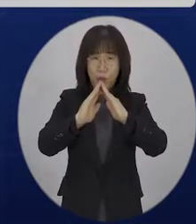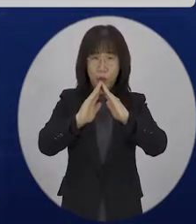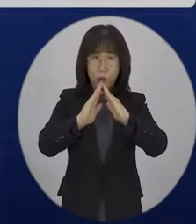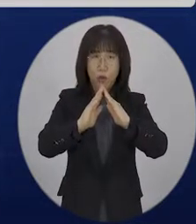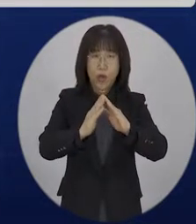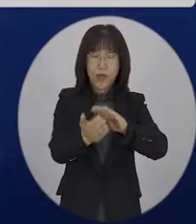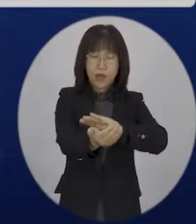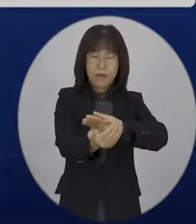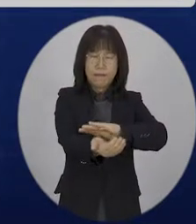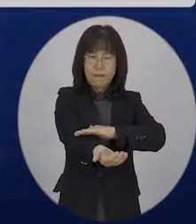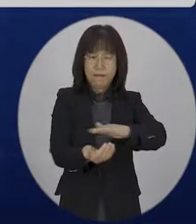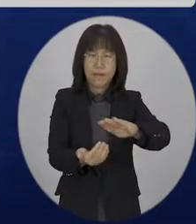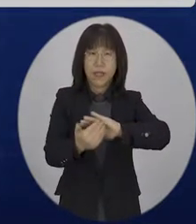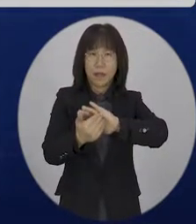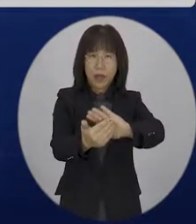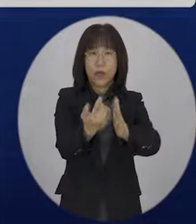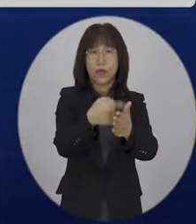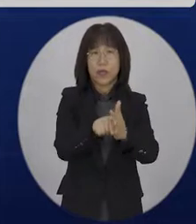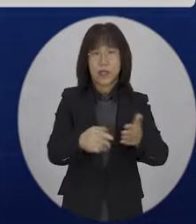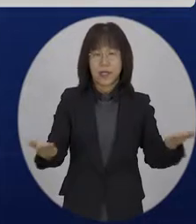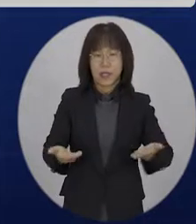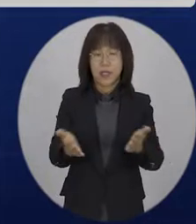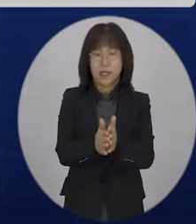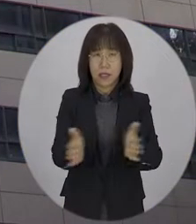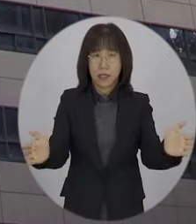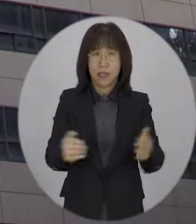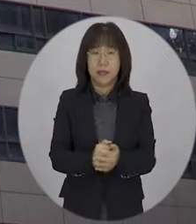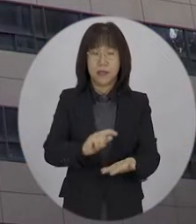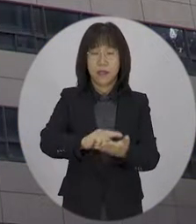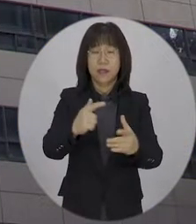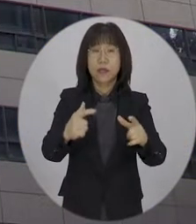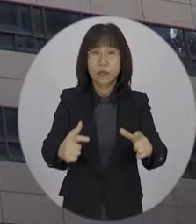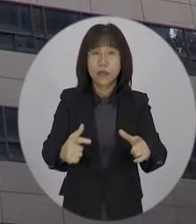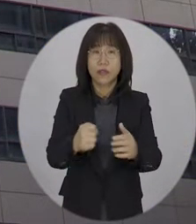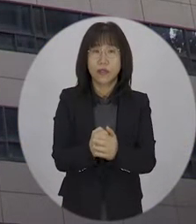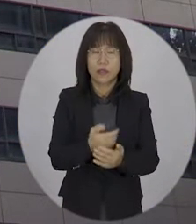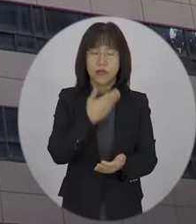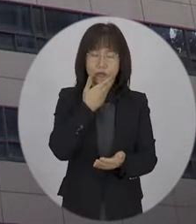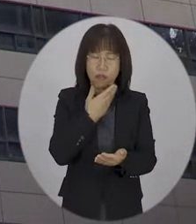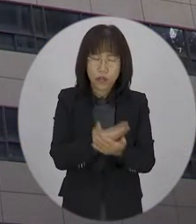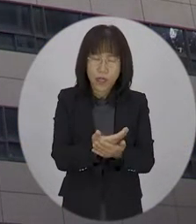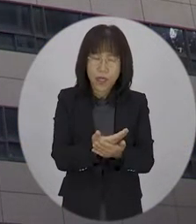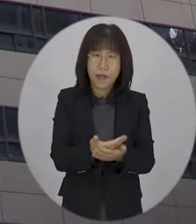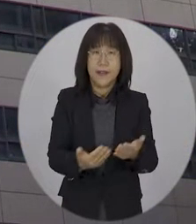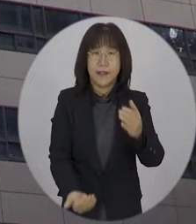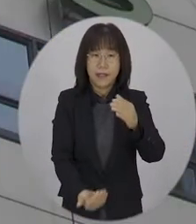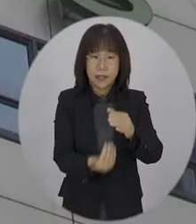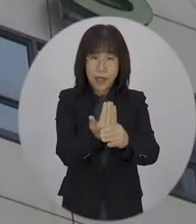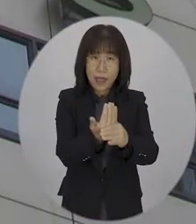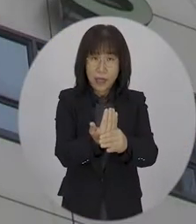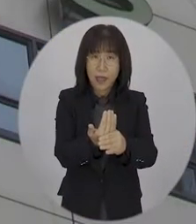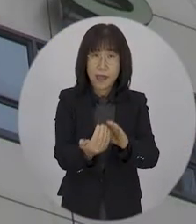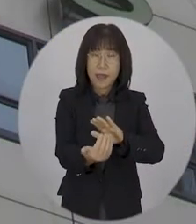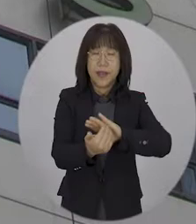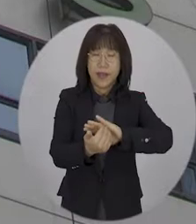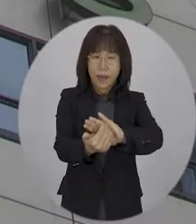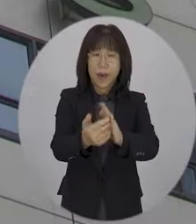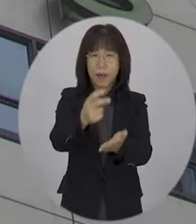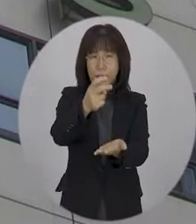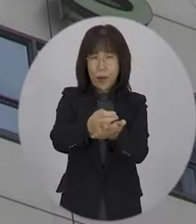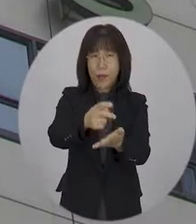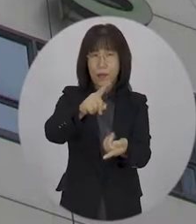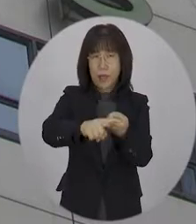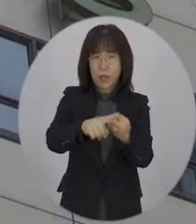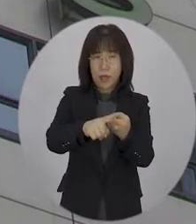중 대 재해 예방을 위해 업무를 수행합니다 강서구는 중대 제 처벌 법 시행에 발맞춰 효과적인